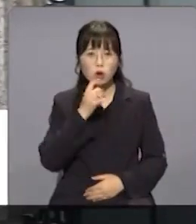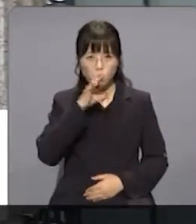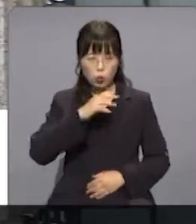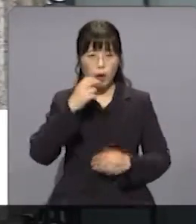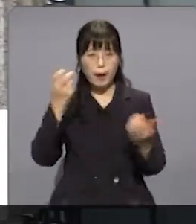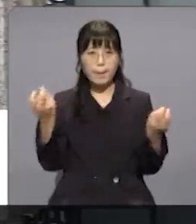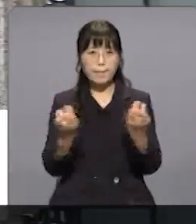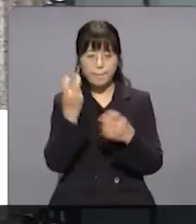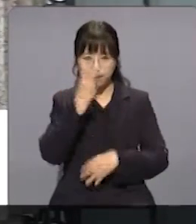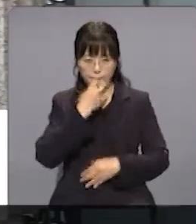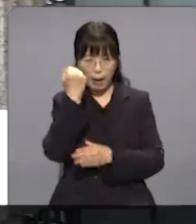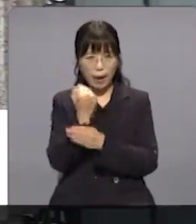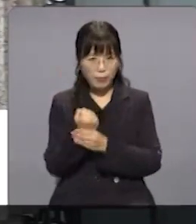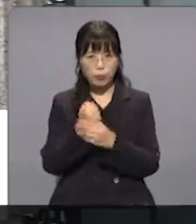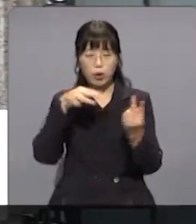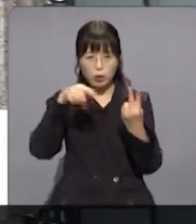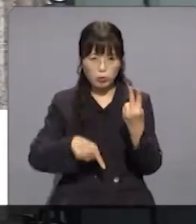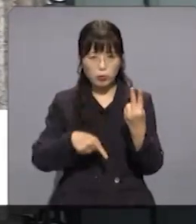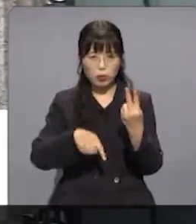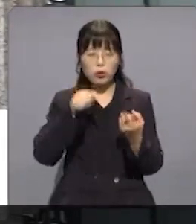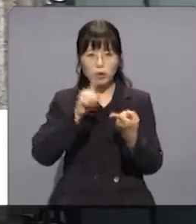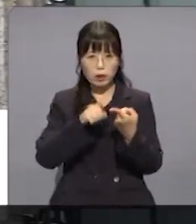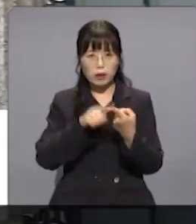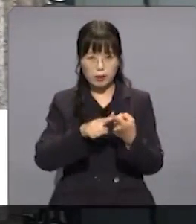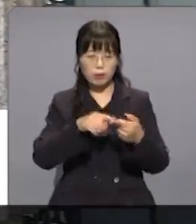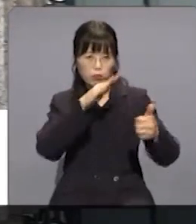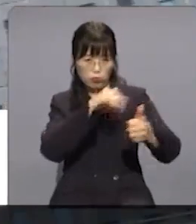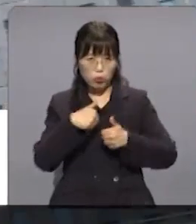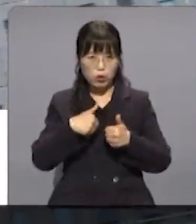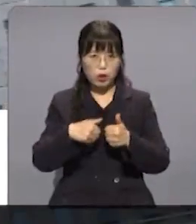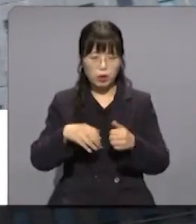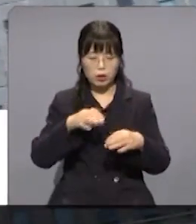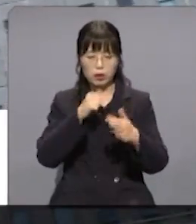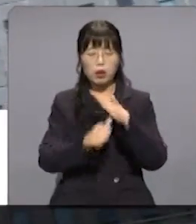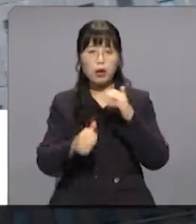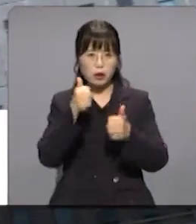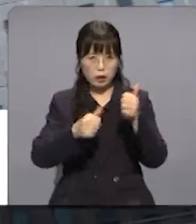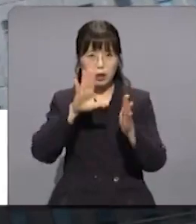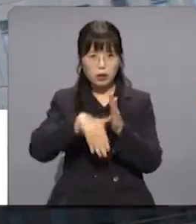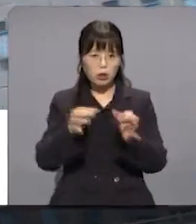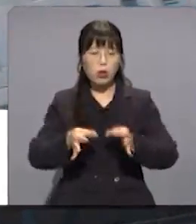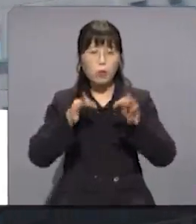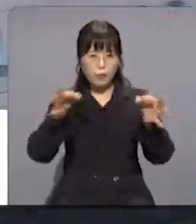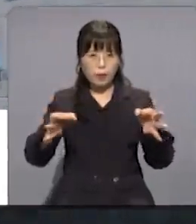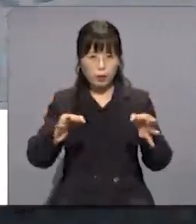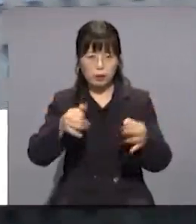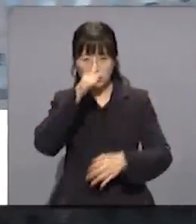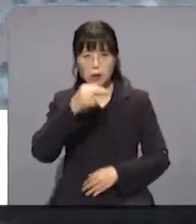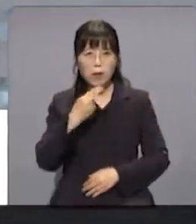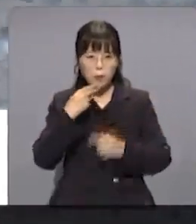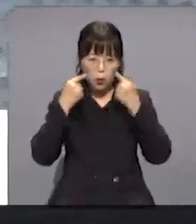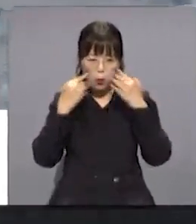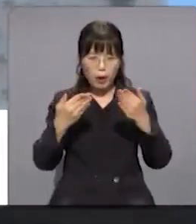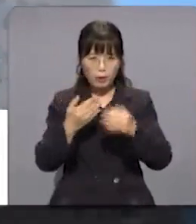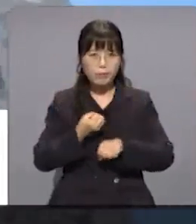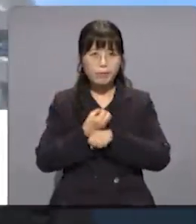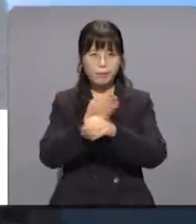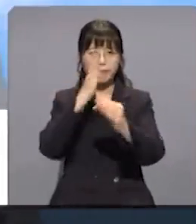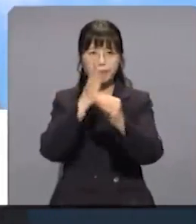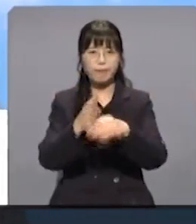서울중앙지검 반부패소사 2부는 이모씨를 참고인 신분으로 불러 전당대회 당시 돈 봉투 살포 여부 등을 확인하는 것으로